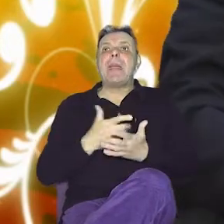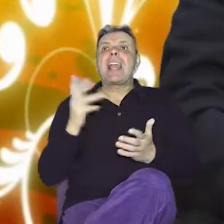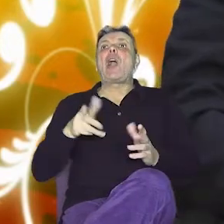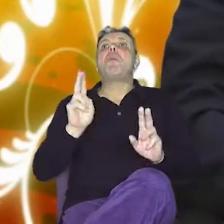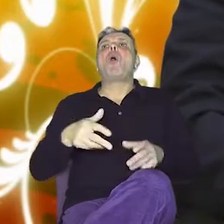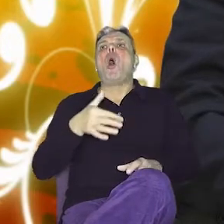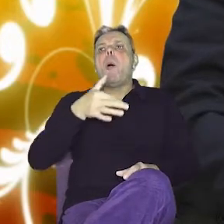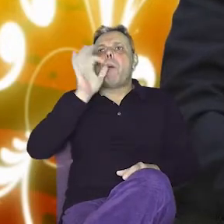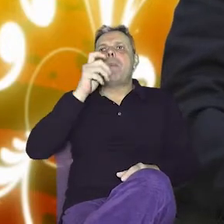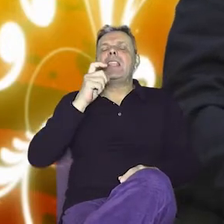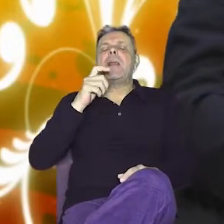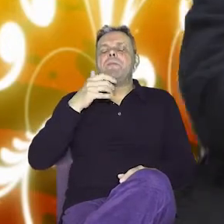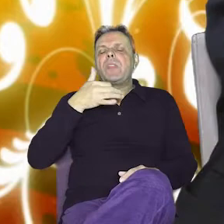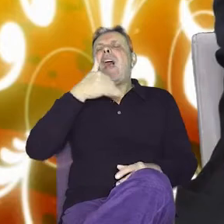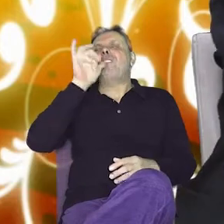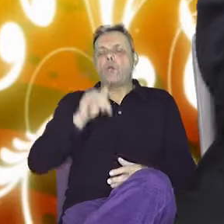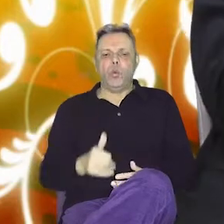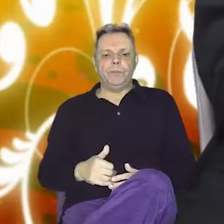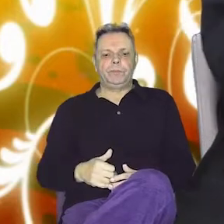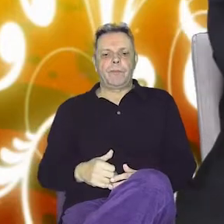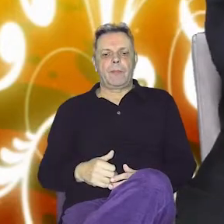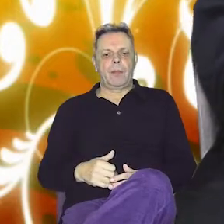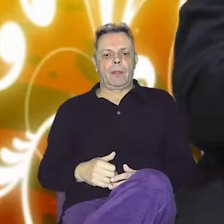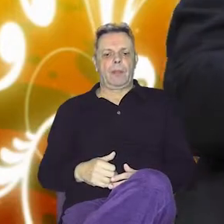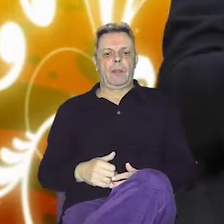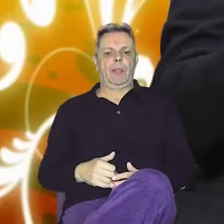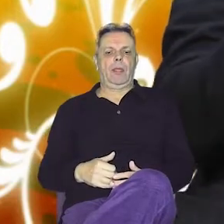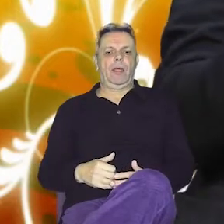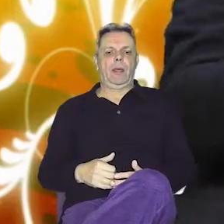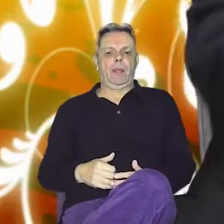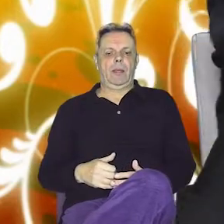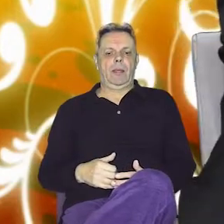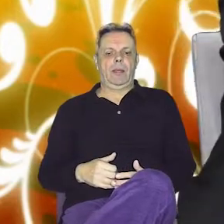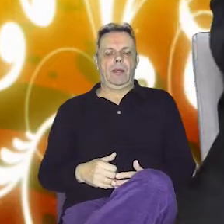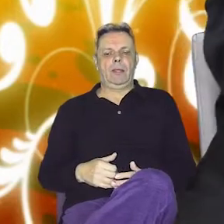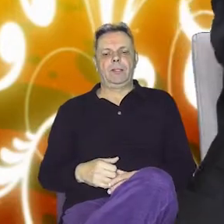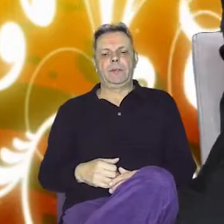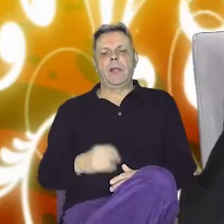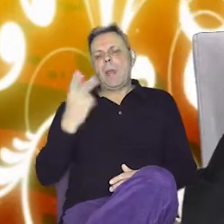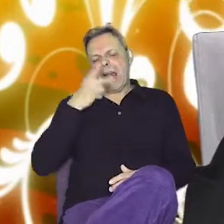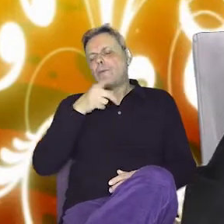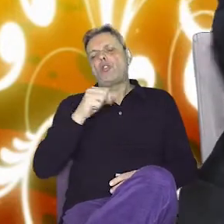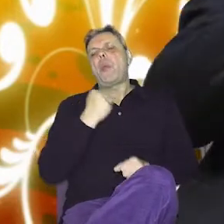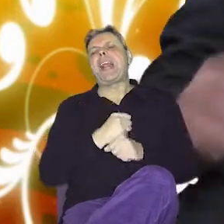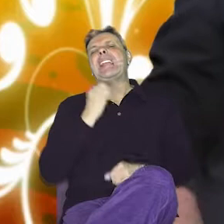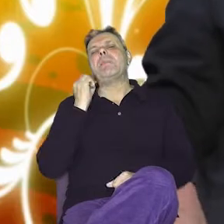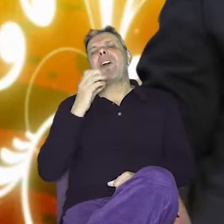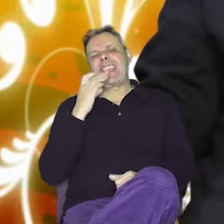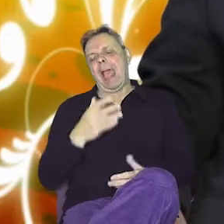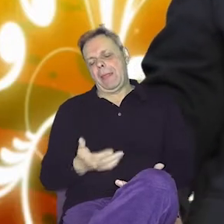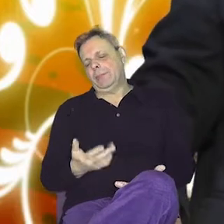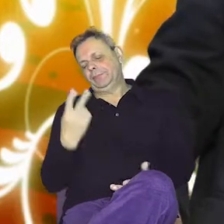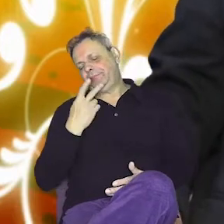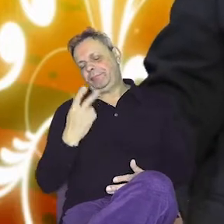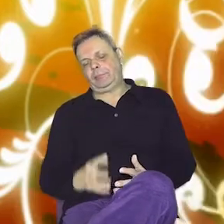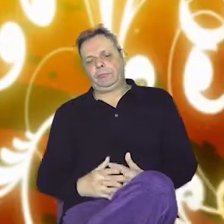popijem čašu vode nakon toga. Da se slegne. Dakle, ne mogu ono baš, ne, ali naravno ne, svaki dan nakon toga nema šanse. Mi